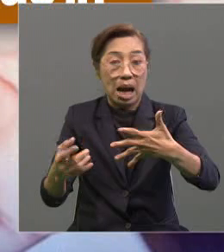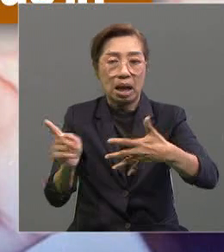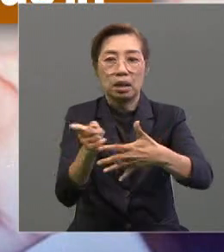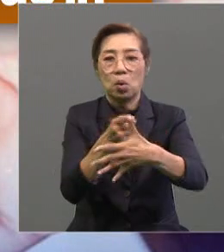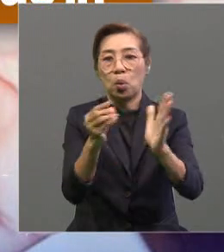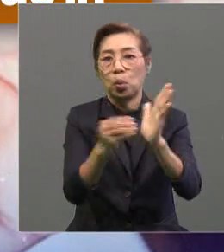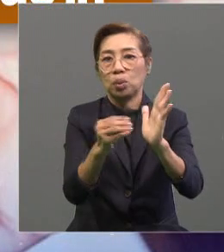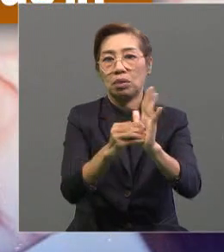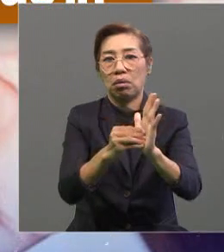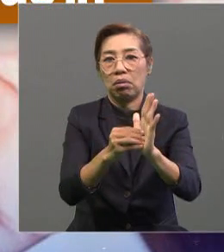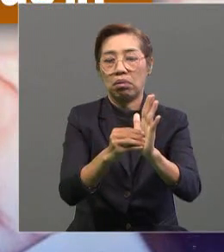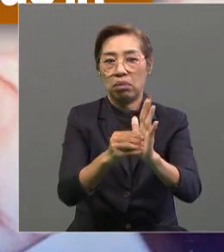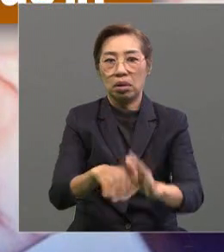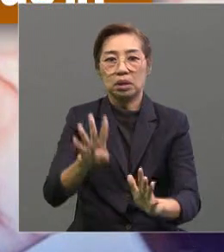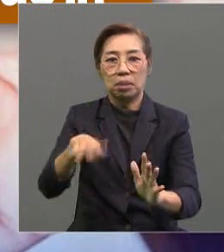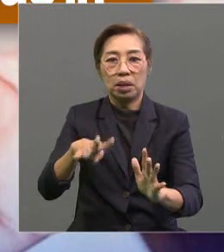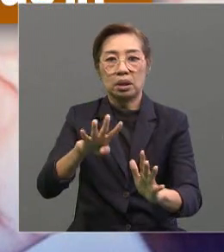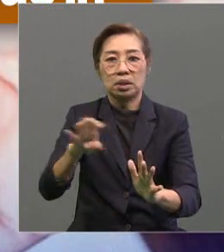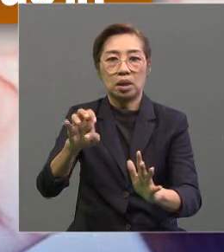กรุงเทพมหานครค่ะ